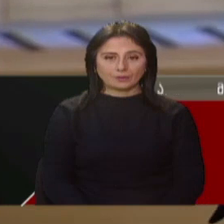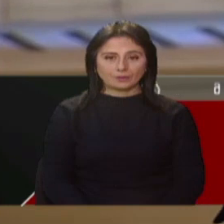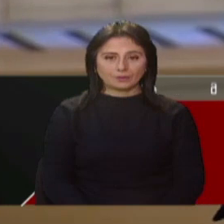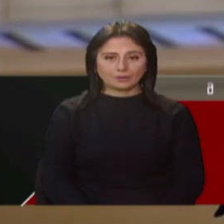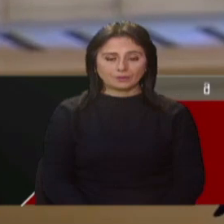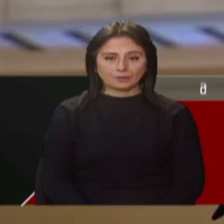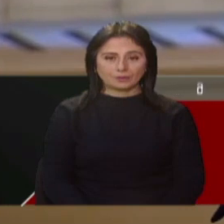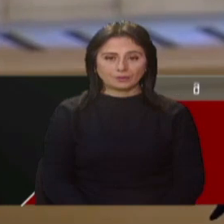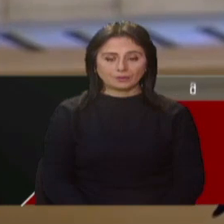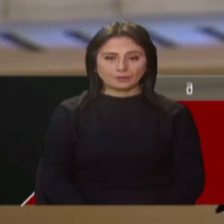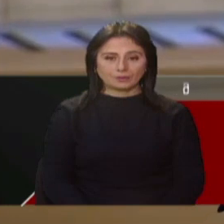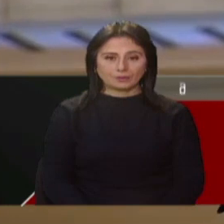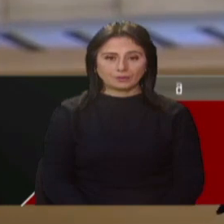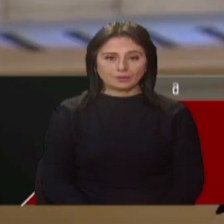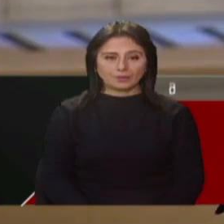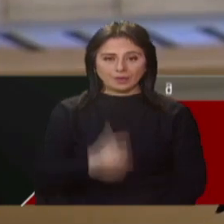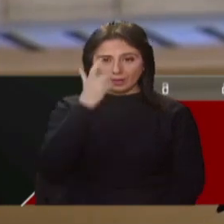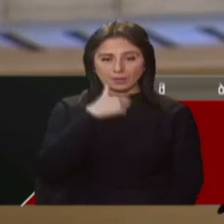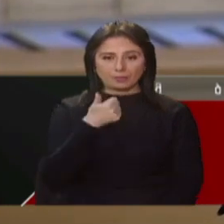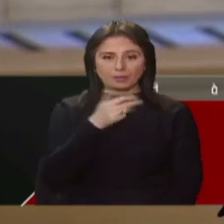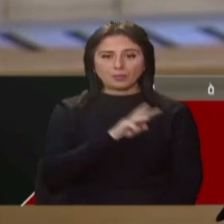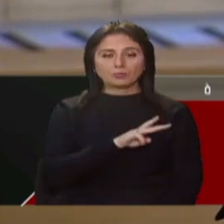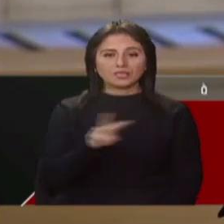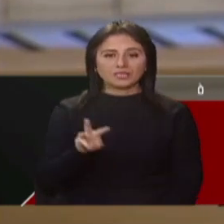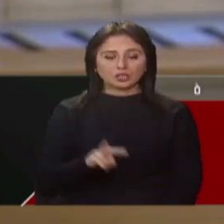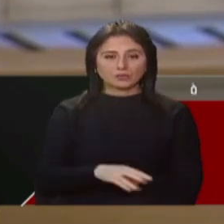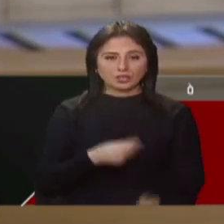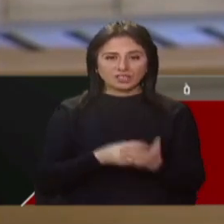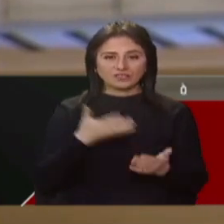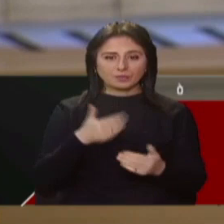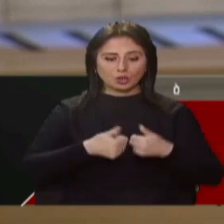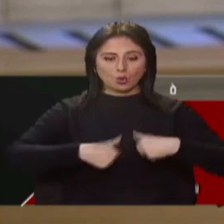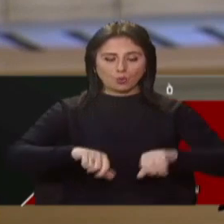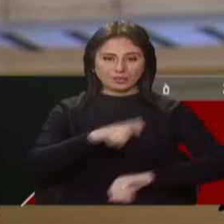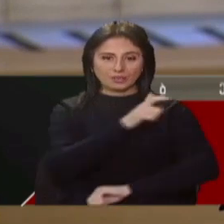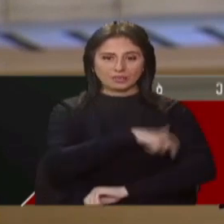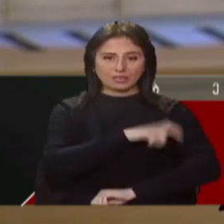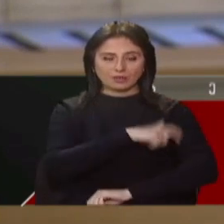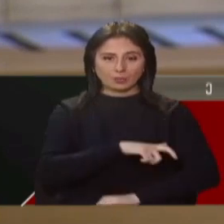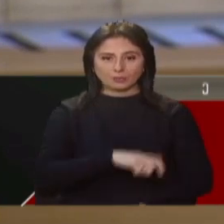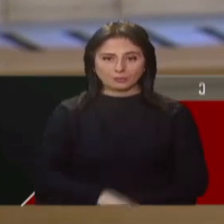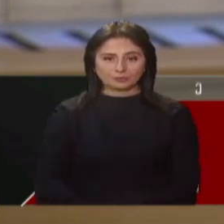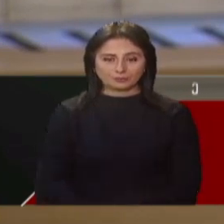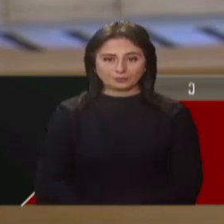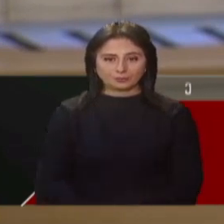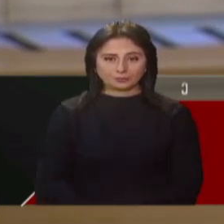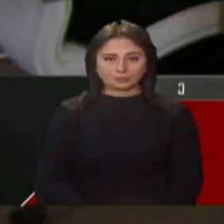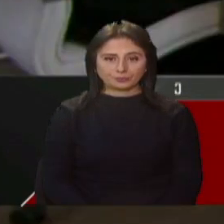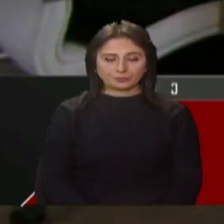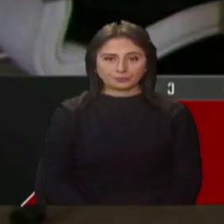ჰურმეთლი ჯანაბ ბაშნაძე, ბატონო პრემიერ-მინისტრო, ძვირფასო კომისიის წევრებო,